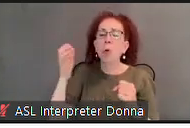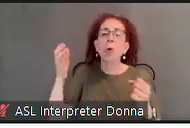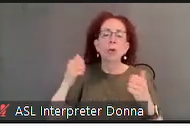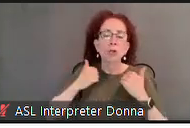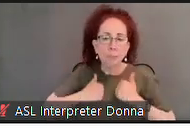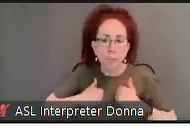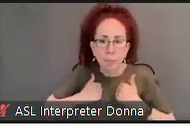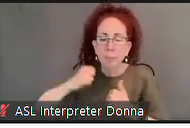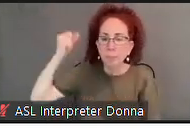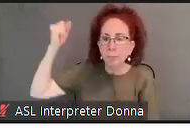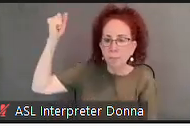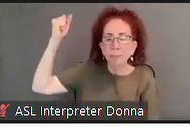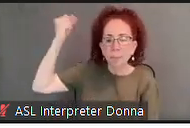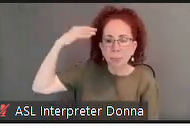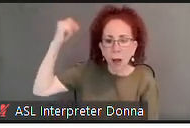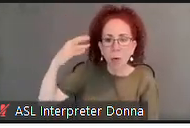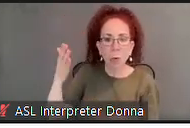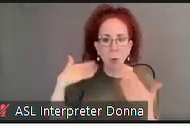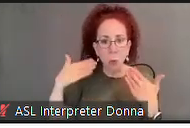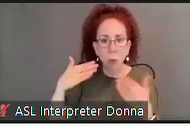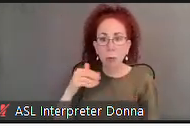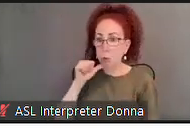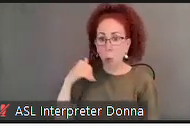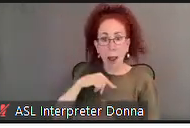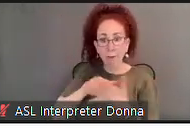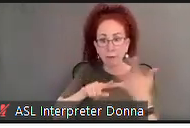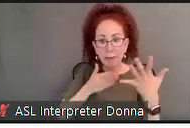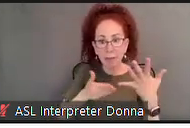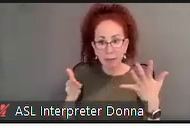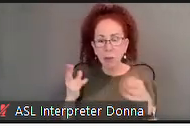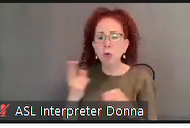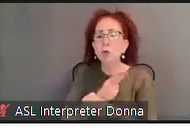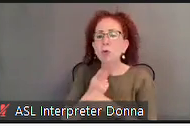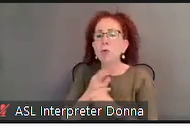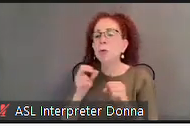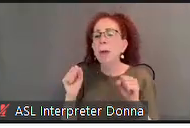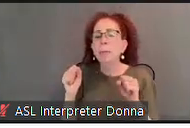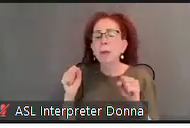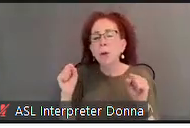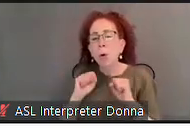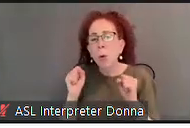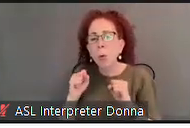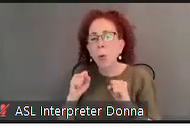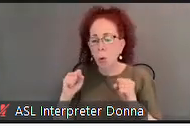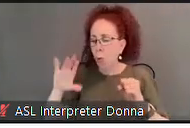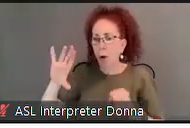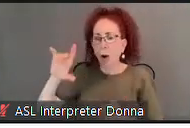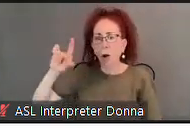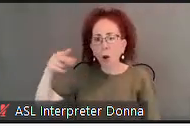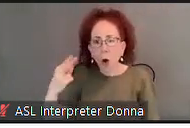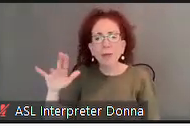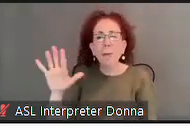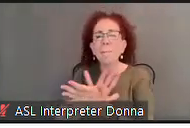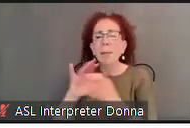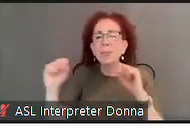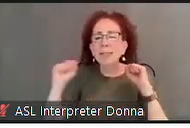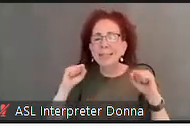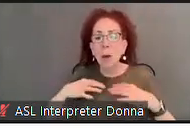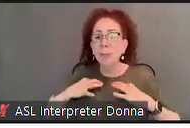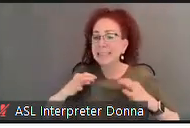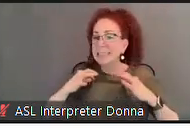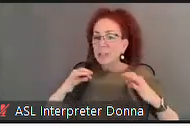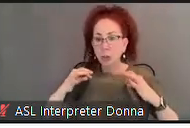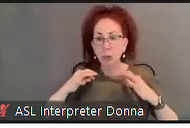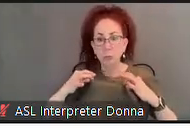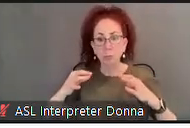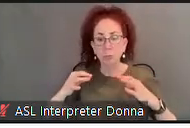如果说你没有一个可以让你休息的地方，到那个时候呢，你应该是马上就喝点水，但当然是不